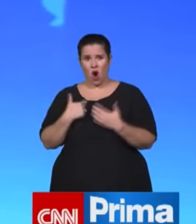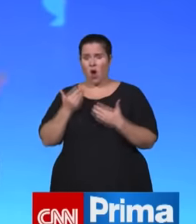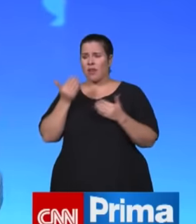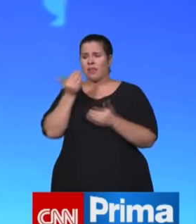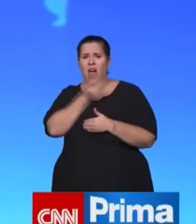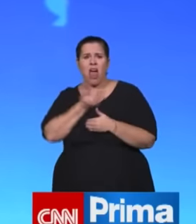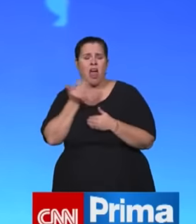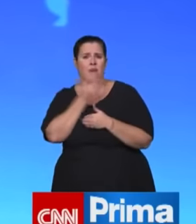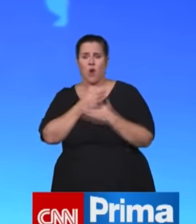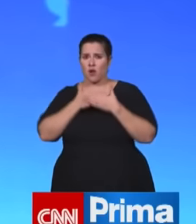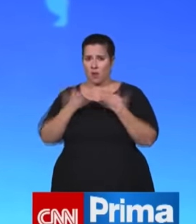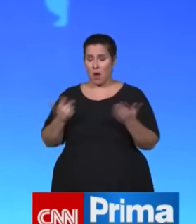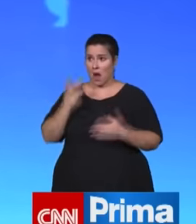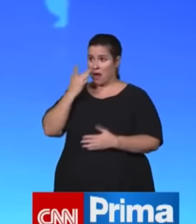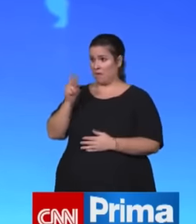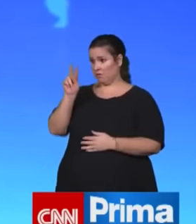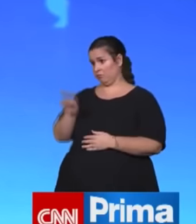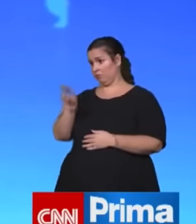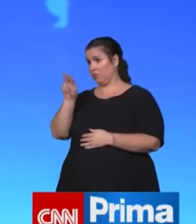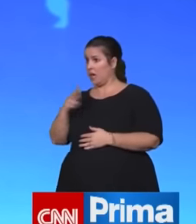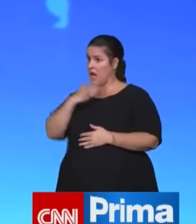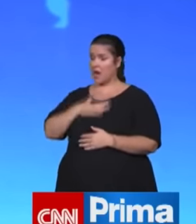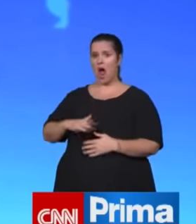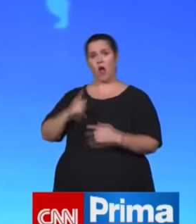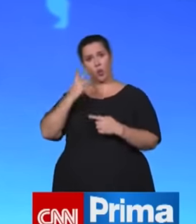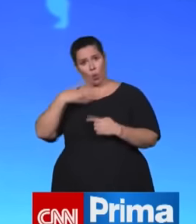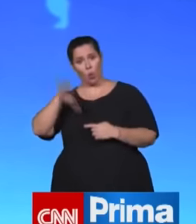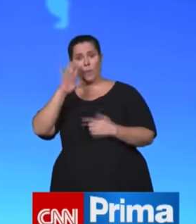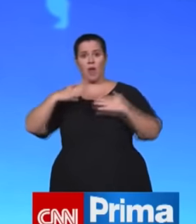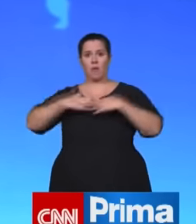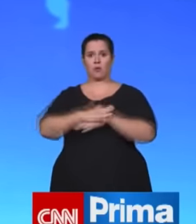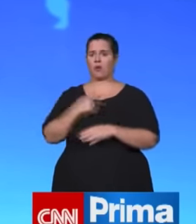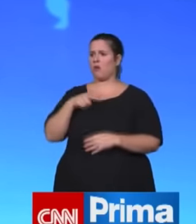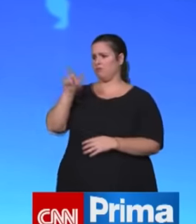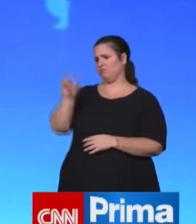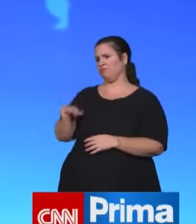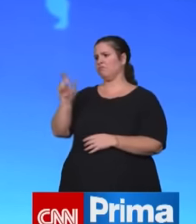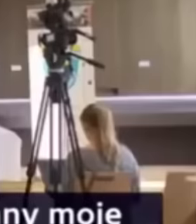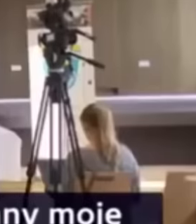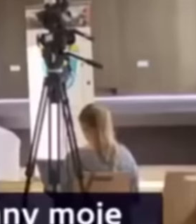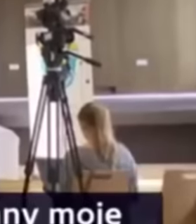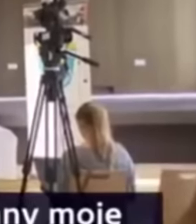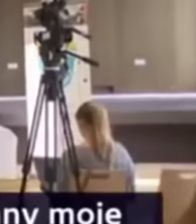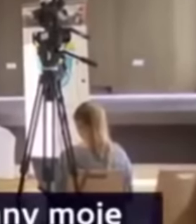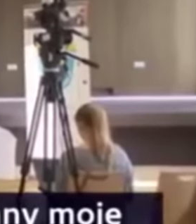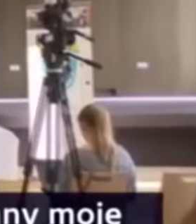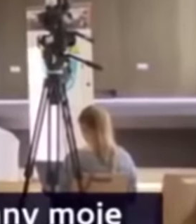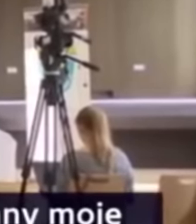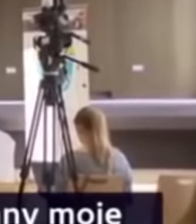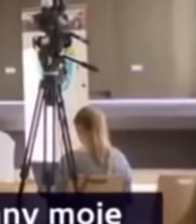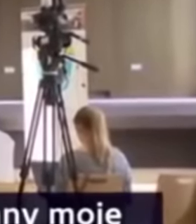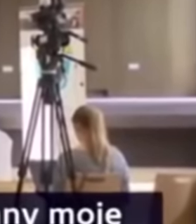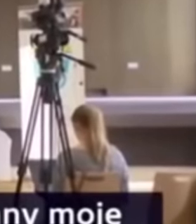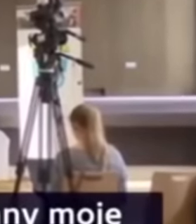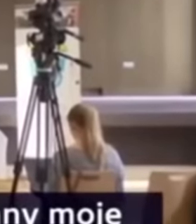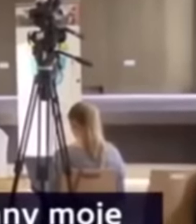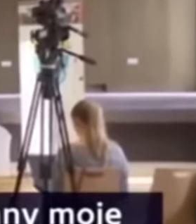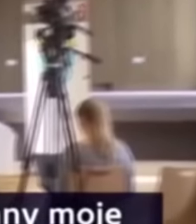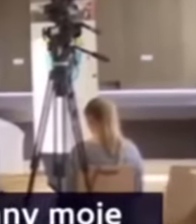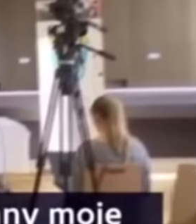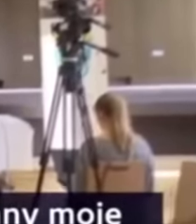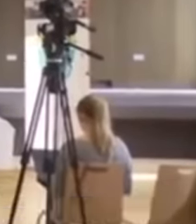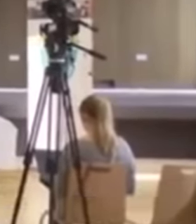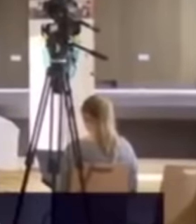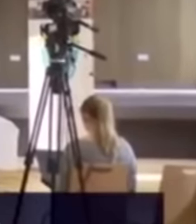má někoho rád, takže je výborně vysvíčenej. Děkuji vám za odpovíd. Proč bych mám, já mám vzdělovat všechny moje příjmy?